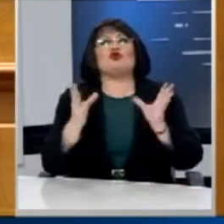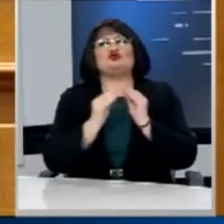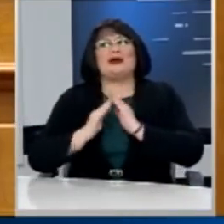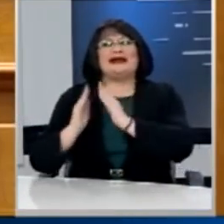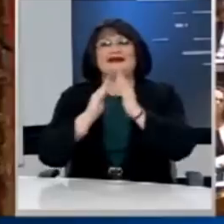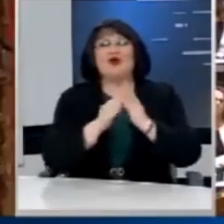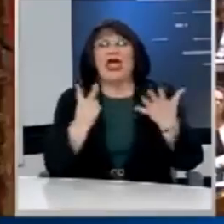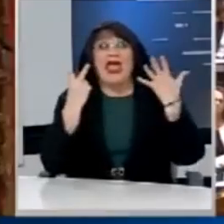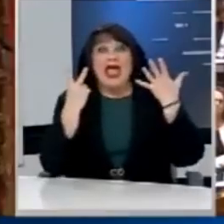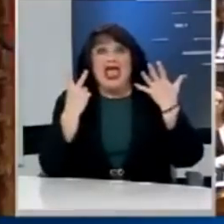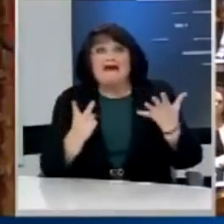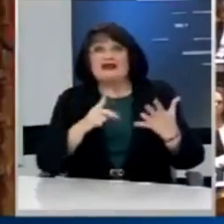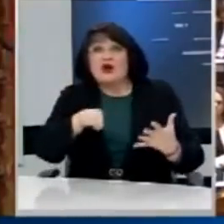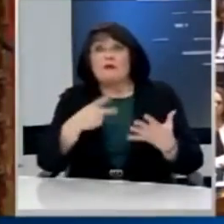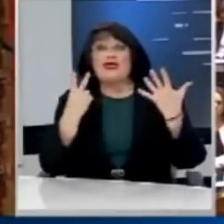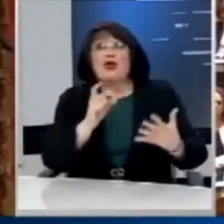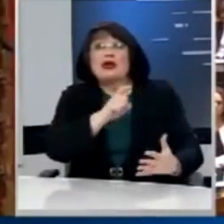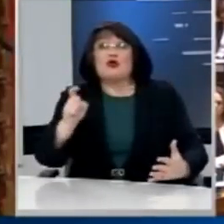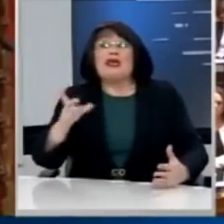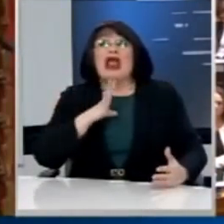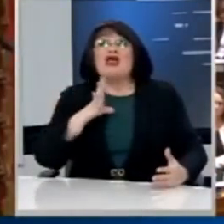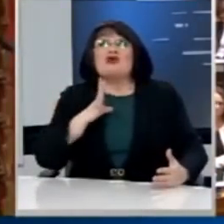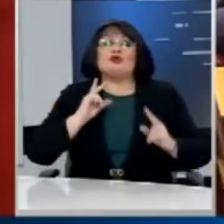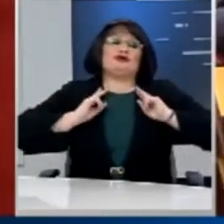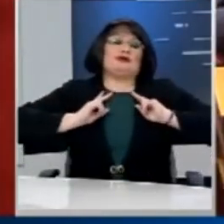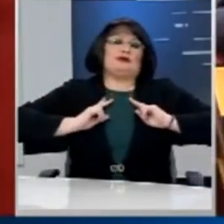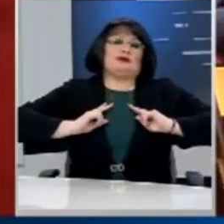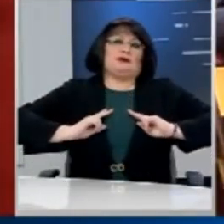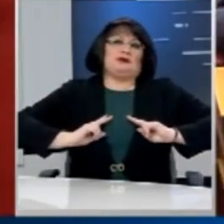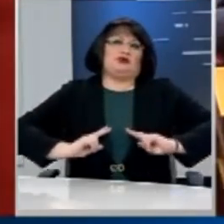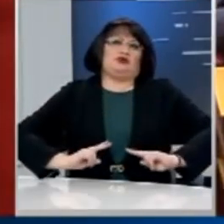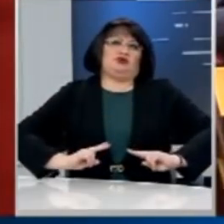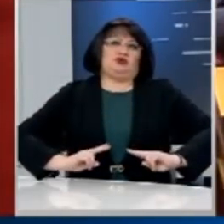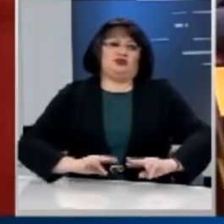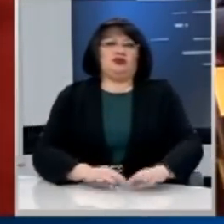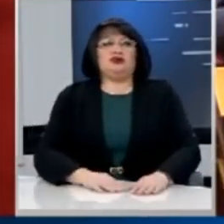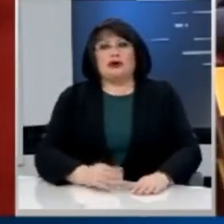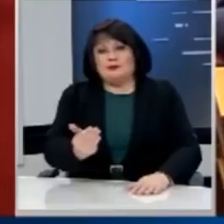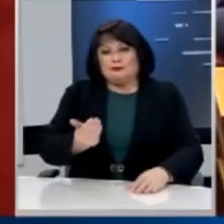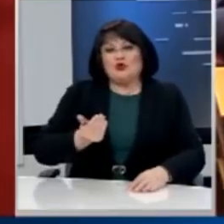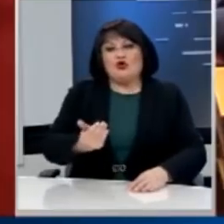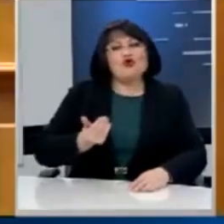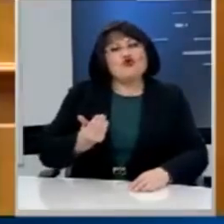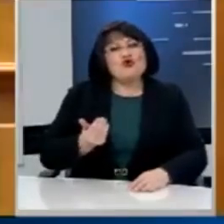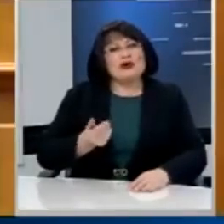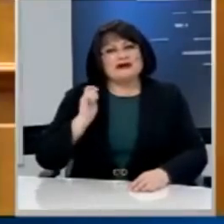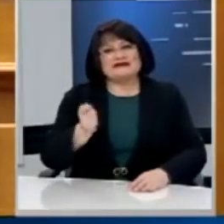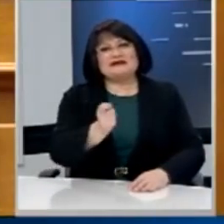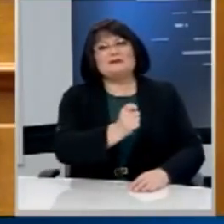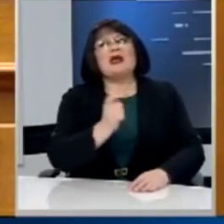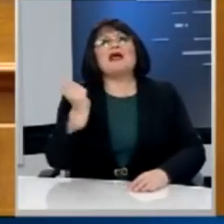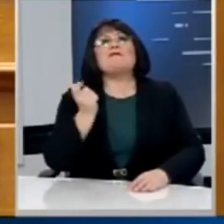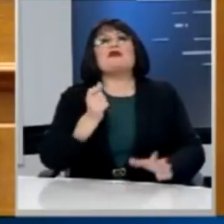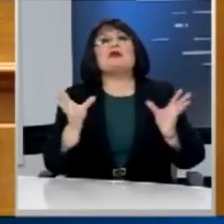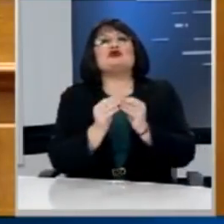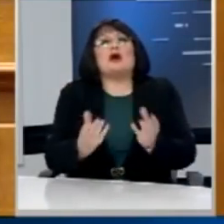ανακούφισε 7,2 εκατομμύρια νοικοκυριά. Νωρίτερα φέτος καταβλήθηκε και το